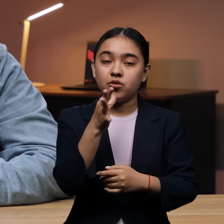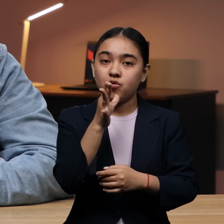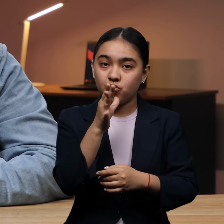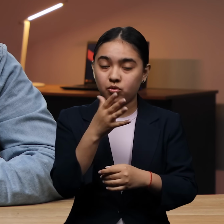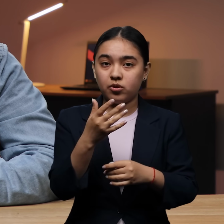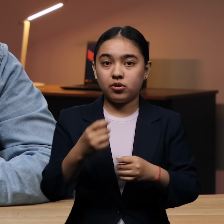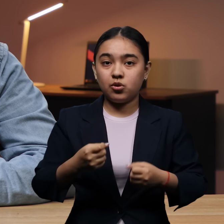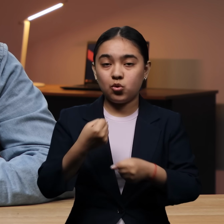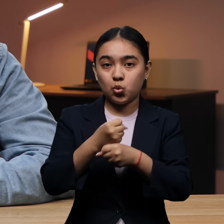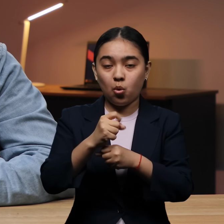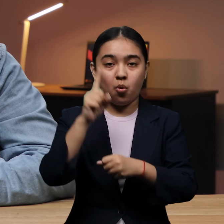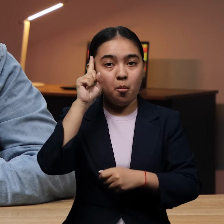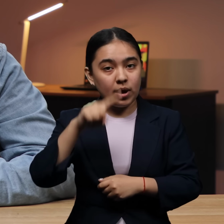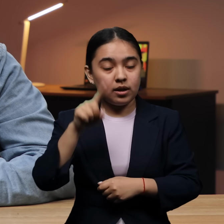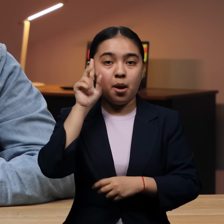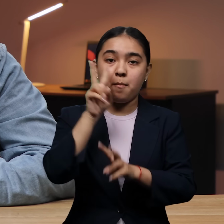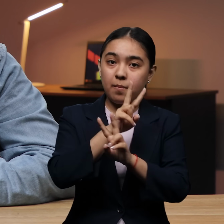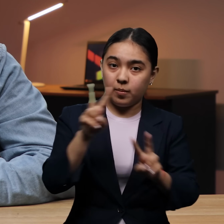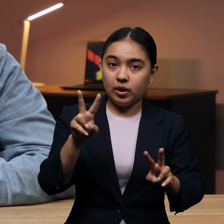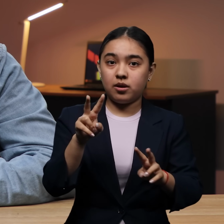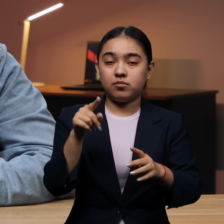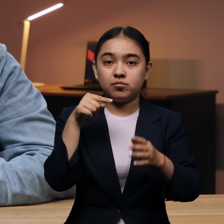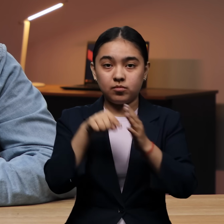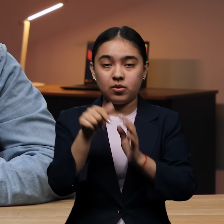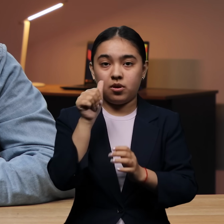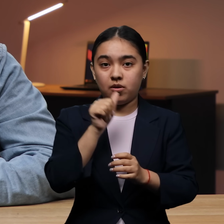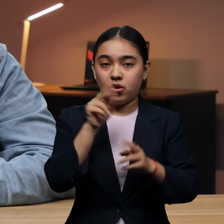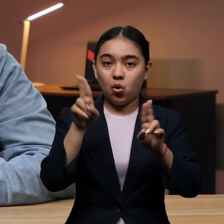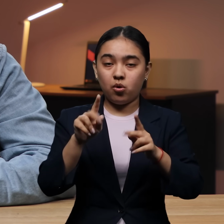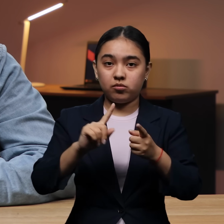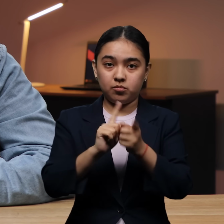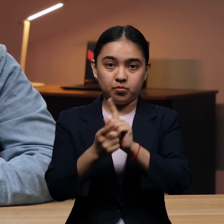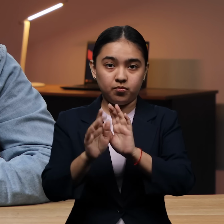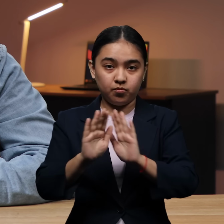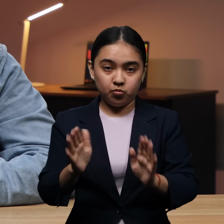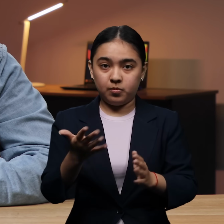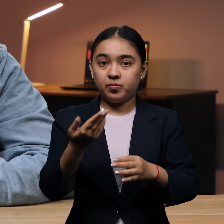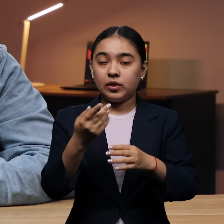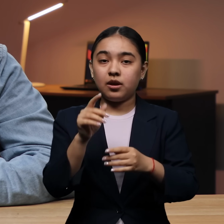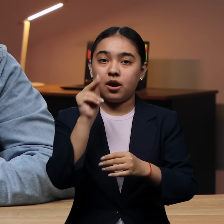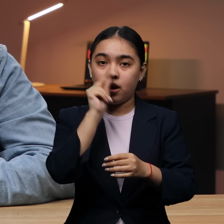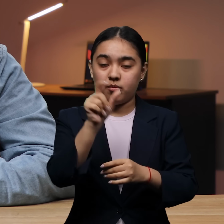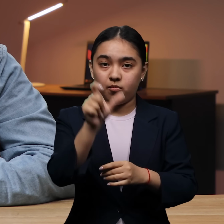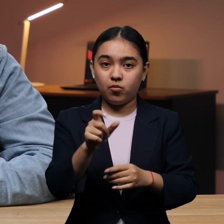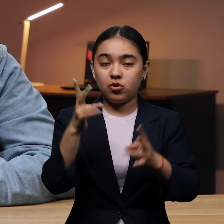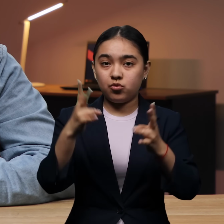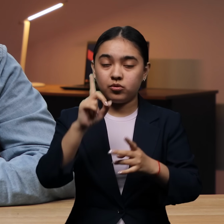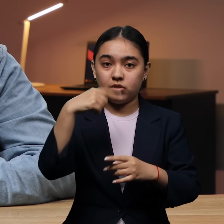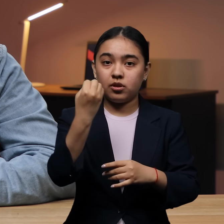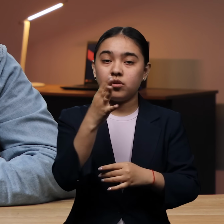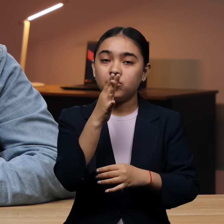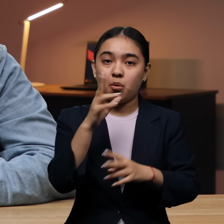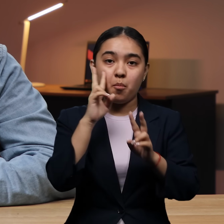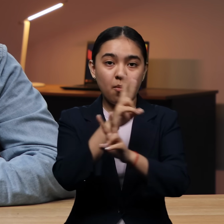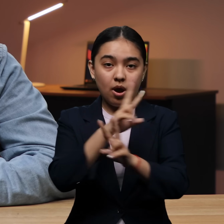necha yoshda ekanini zo'ravon bilganmi yoki yo'q degan lazeykali qoida chiqarib tashlanyapti. Ya'ni aybdor jabrlanuvchi necha